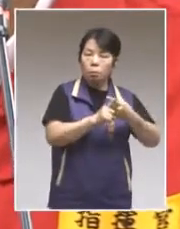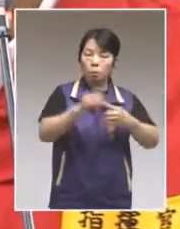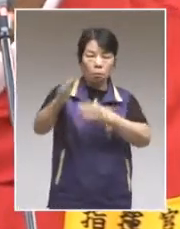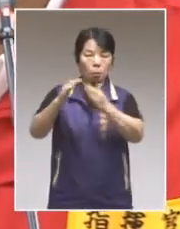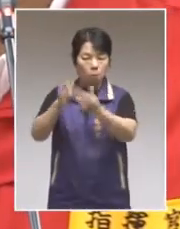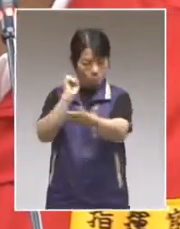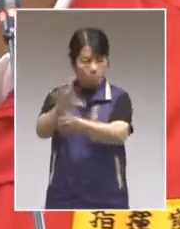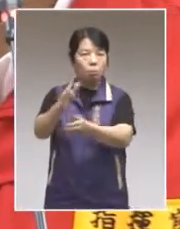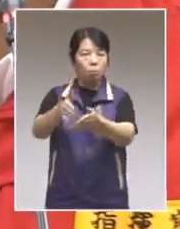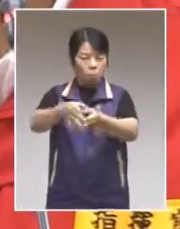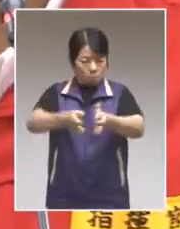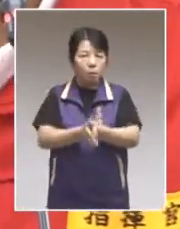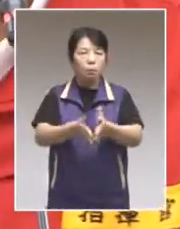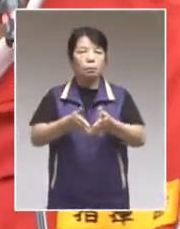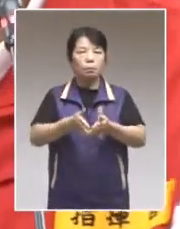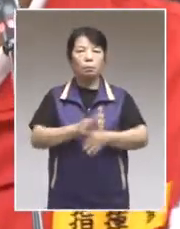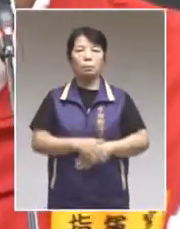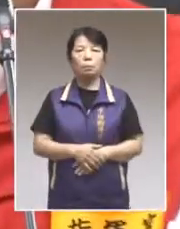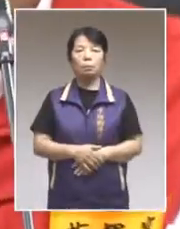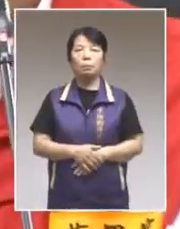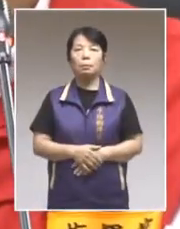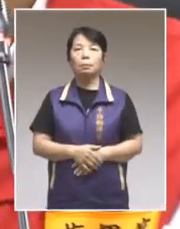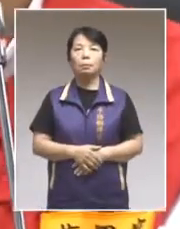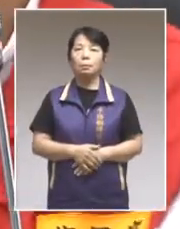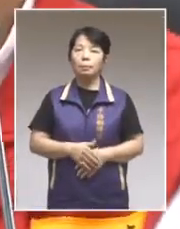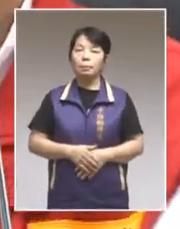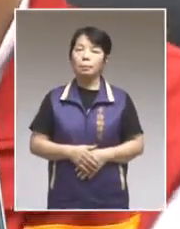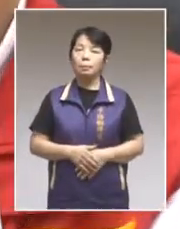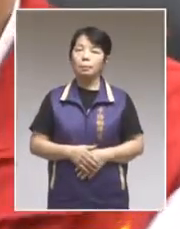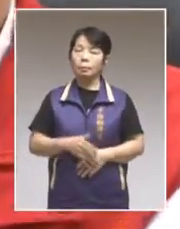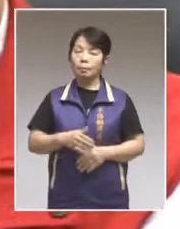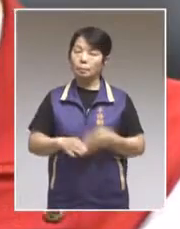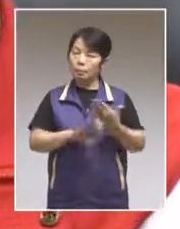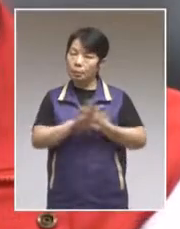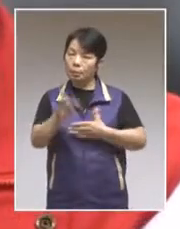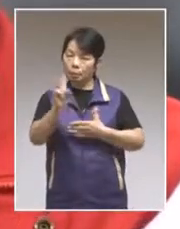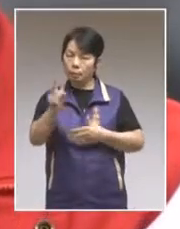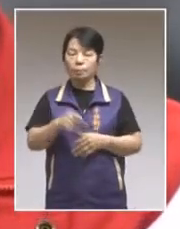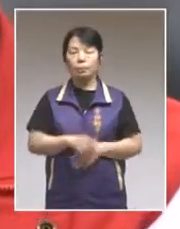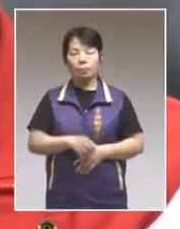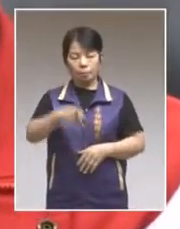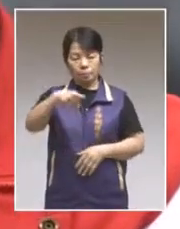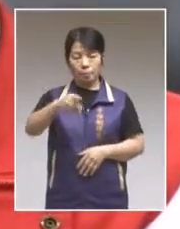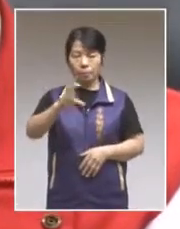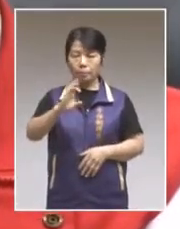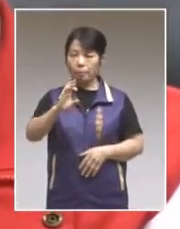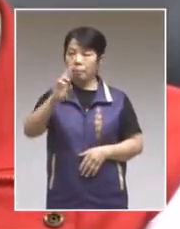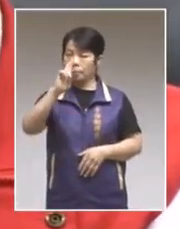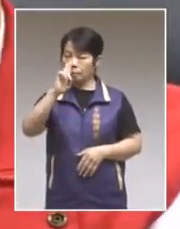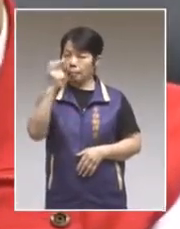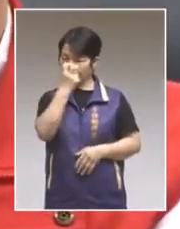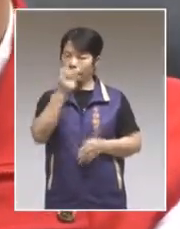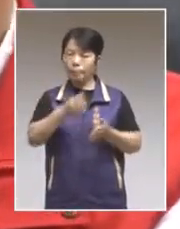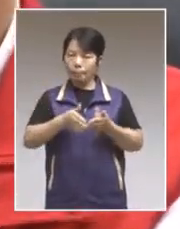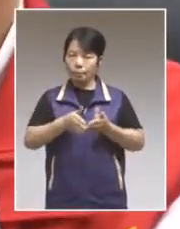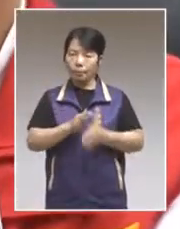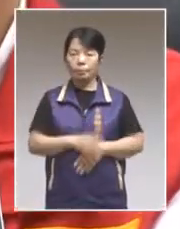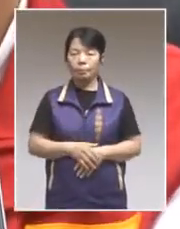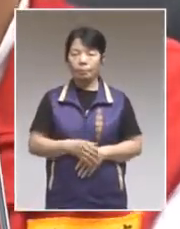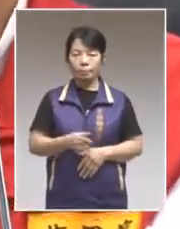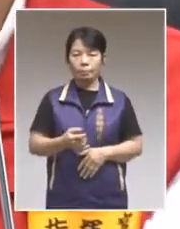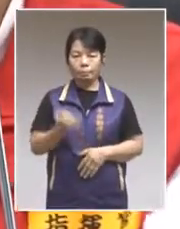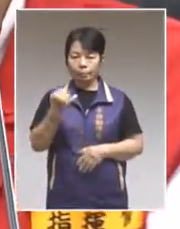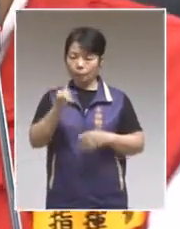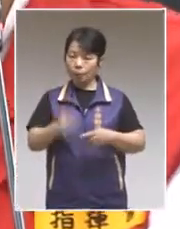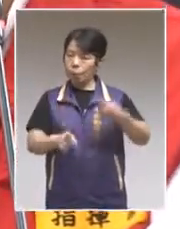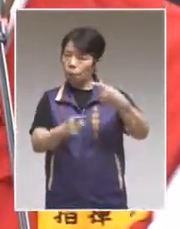校，好，那或啊另外一个部分你要进行 PCR 的采检。好，那 PCR 的裁剪有可能是阳